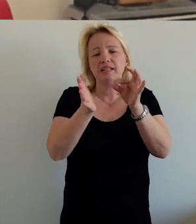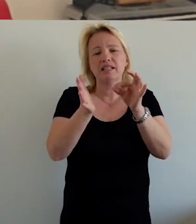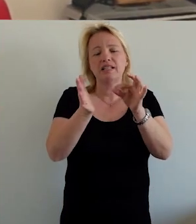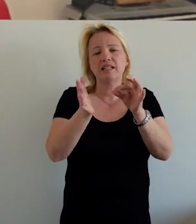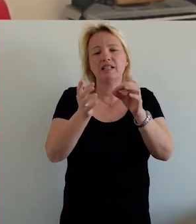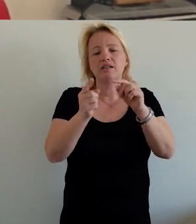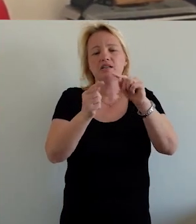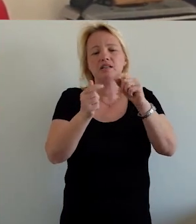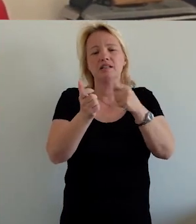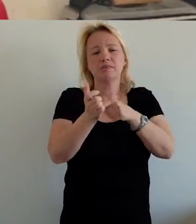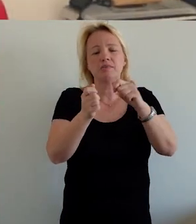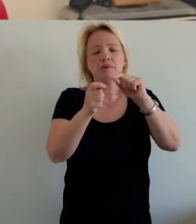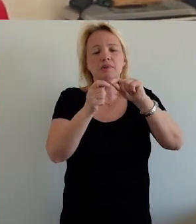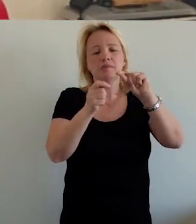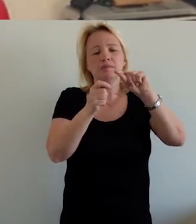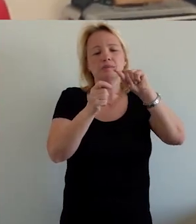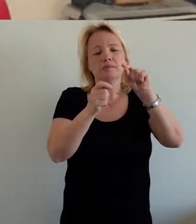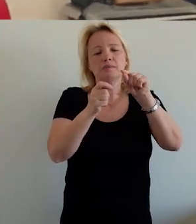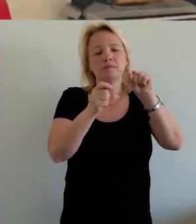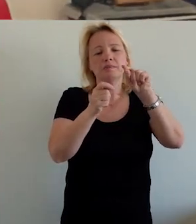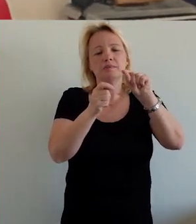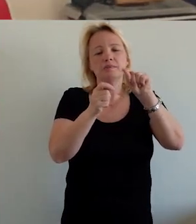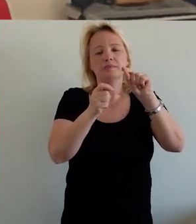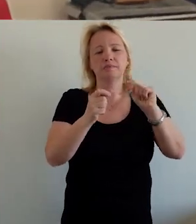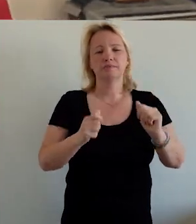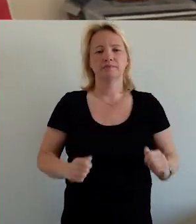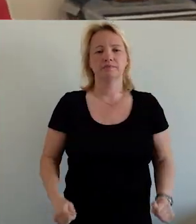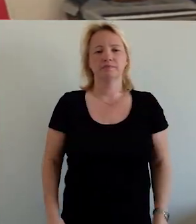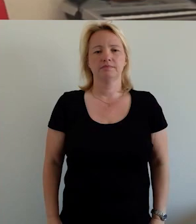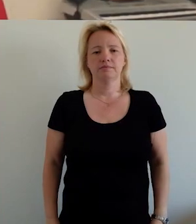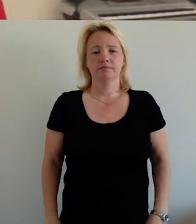špendlík s keramickou hlavičkou,